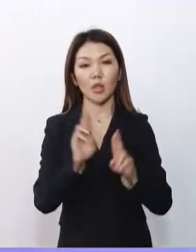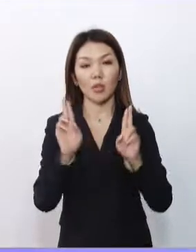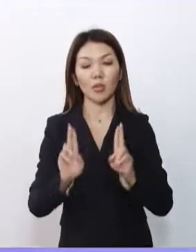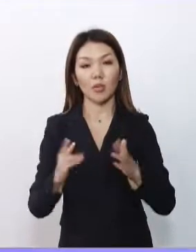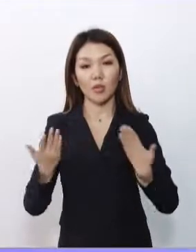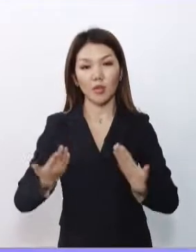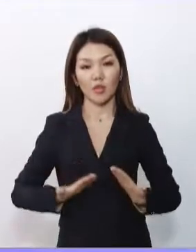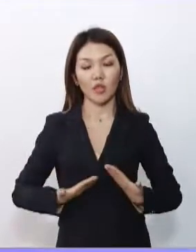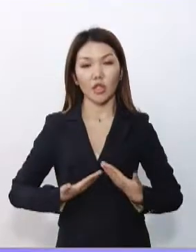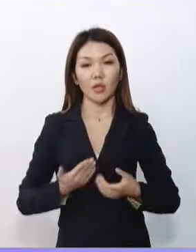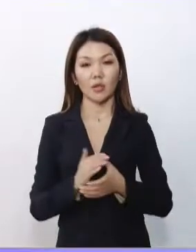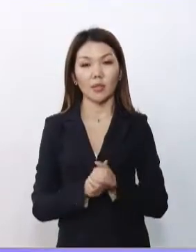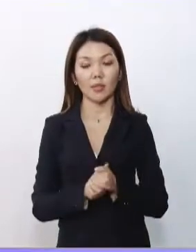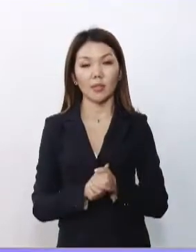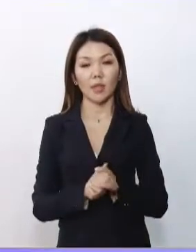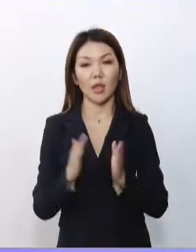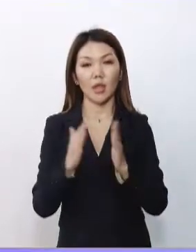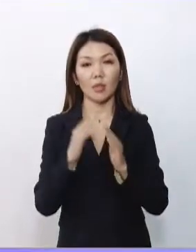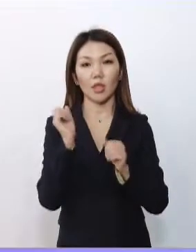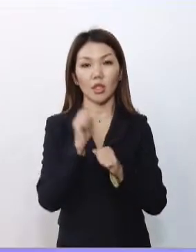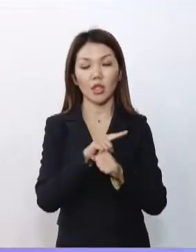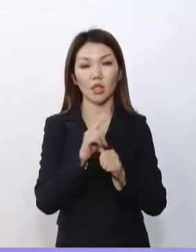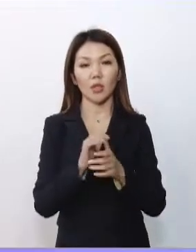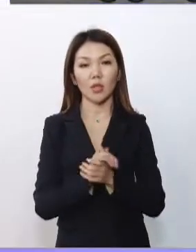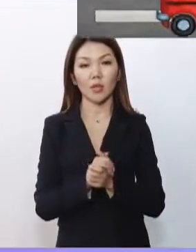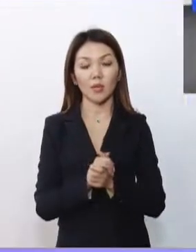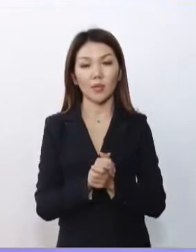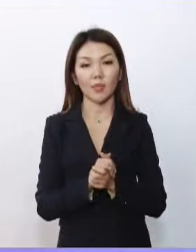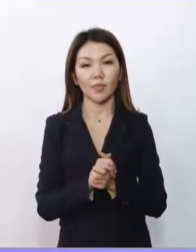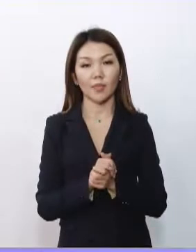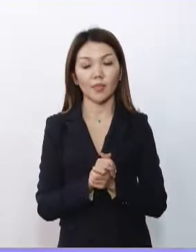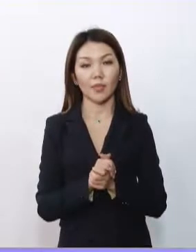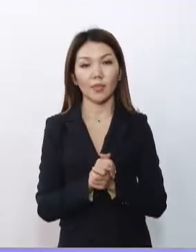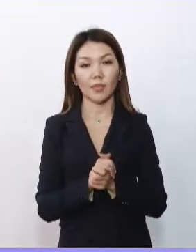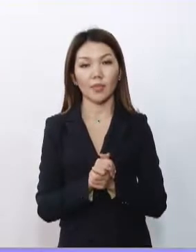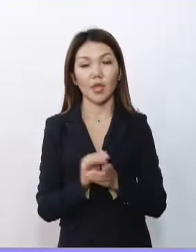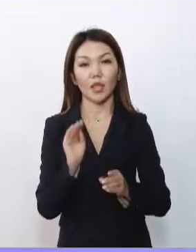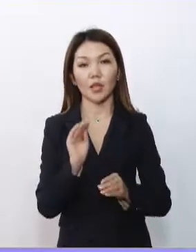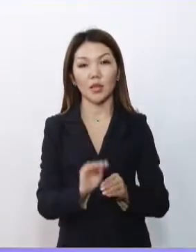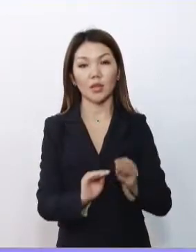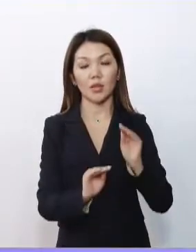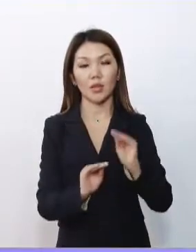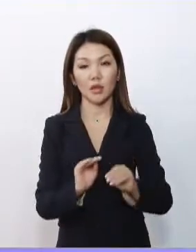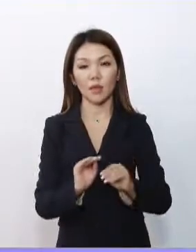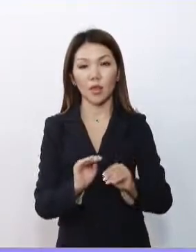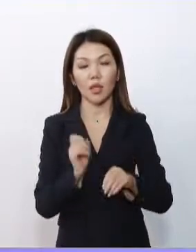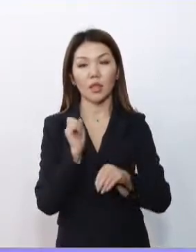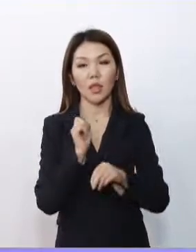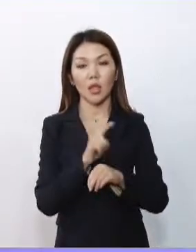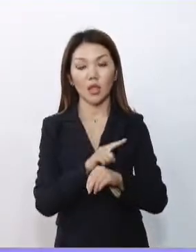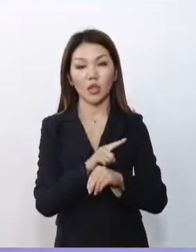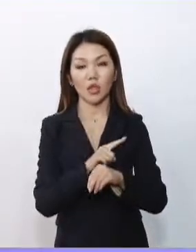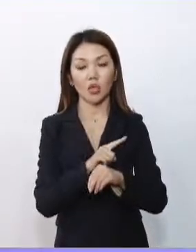жизни домашнее задание составьте задачу на